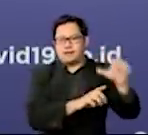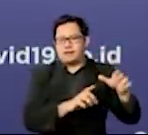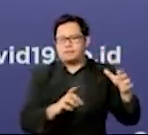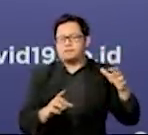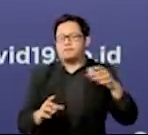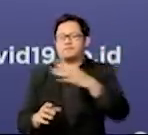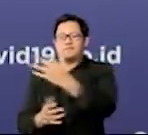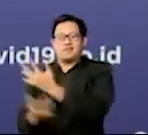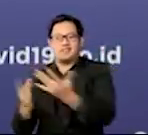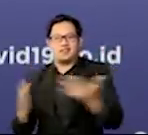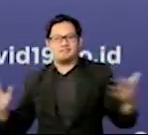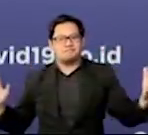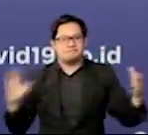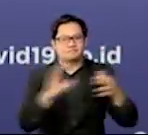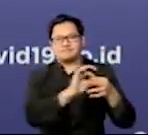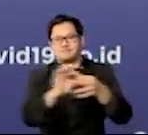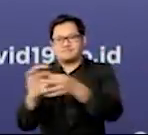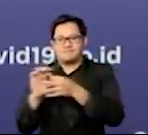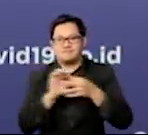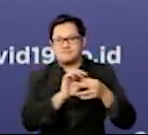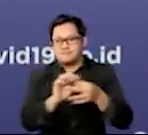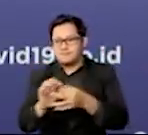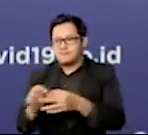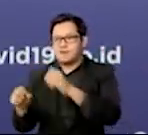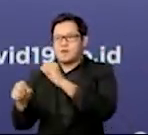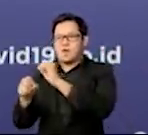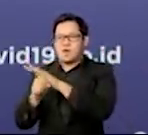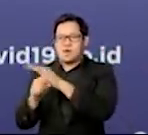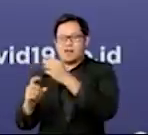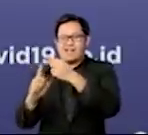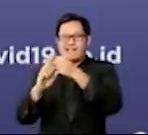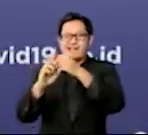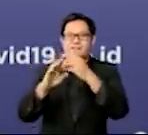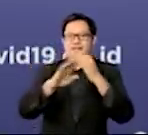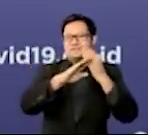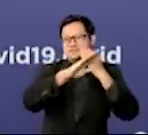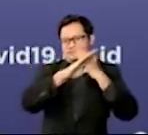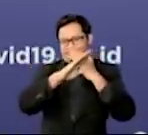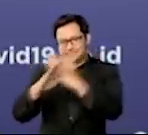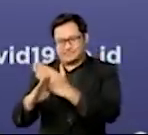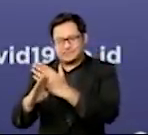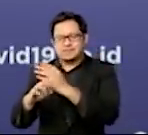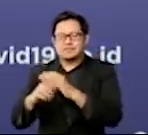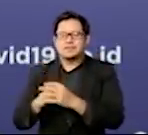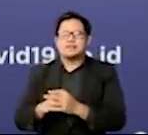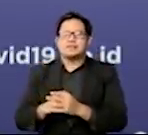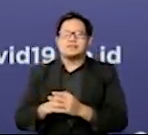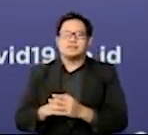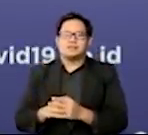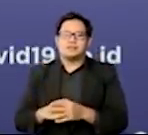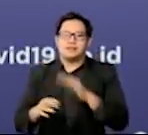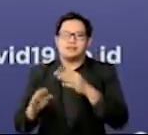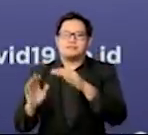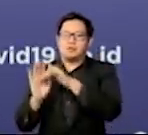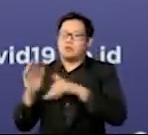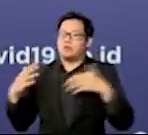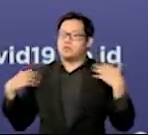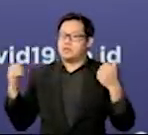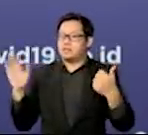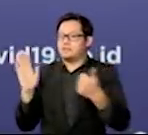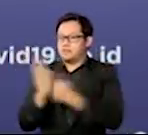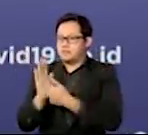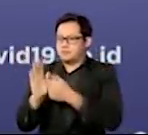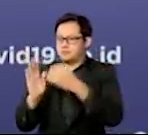dapat menekan laju kasus ini dan menerapkan protokol kesehatan dengan ketat gambar